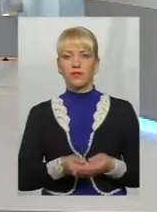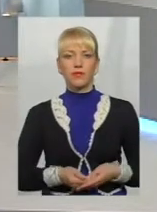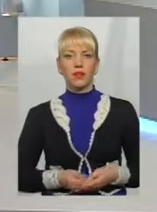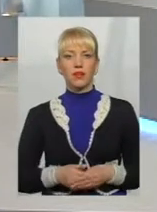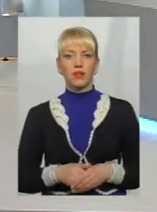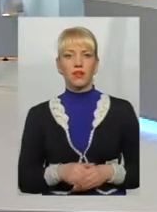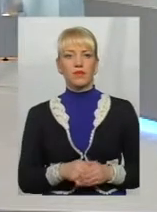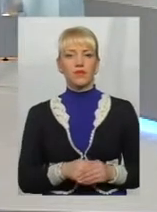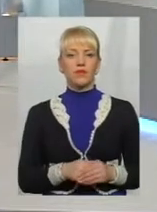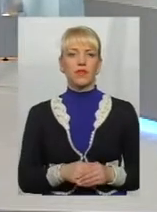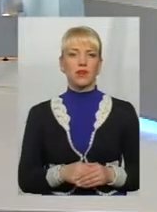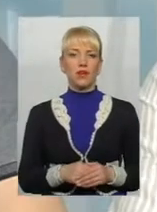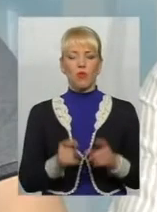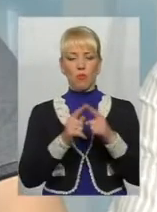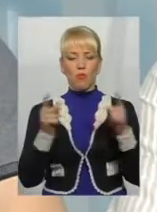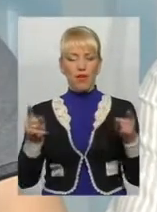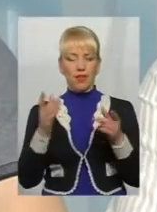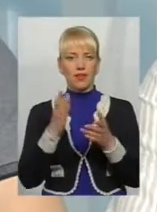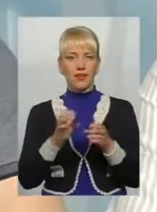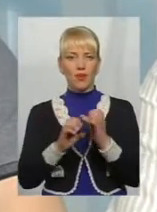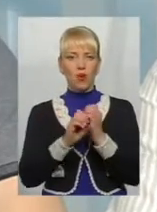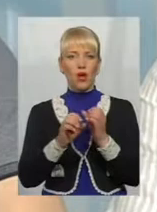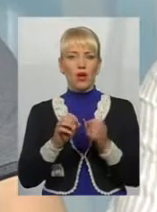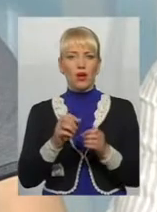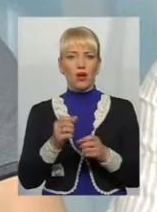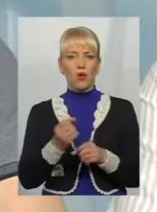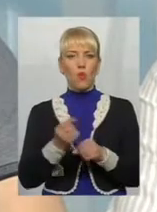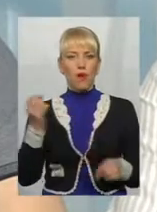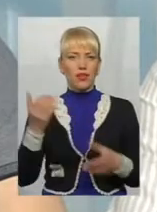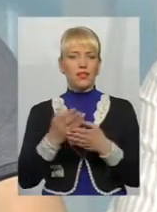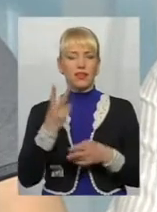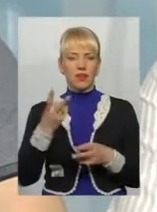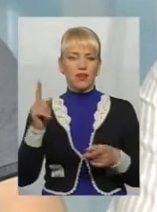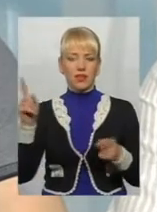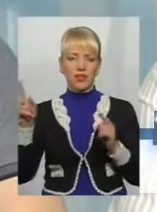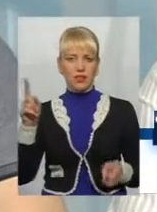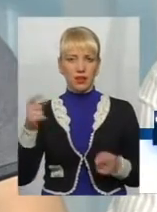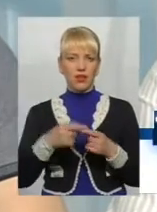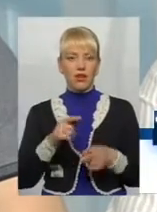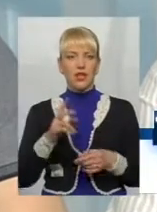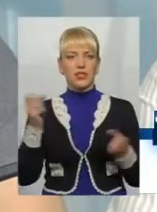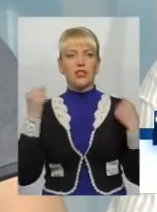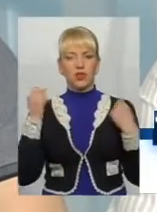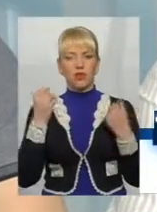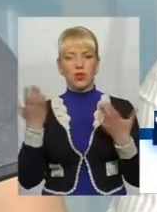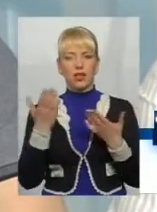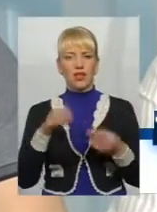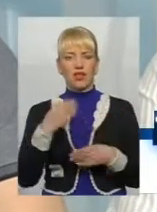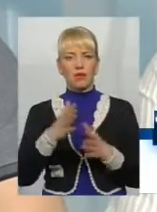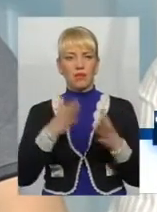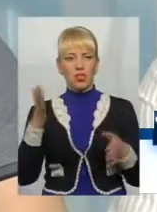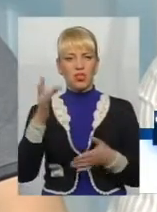У двох кінцях палка. Значить, треба розвивати спорт, який приносить більше рейтингів, а з іншої сторони,